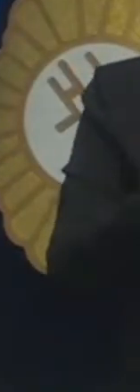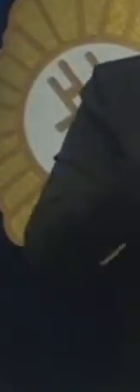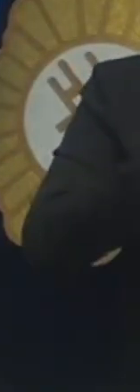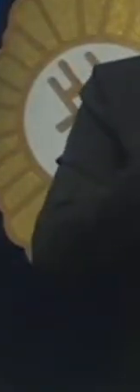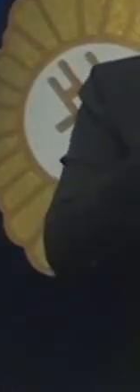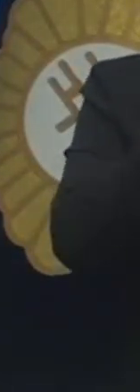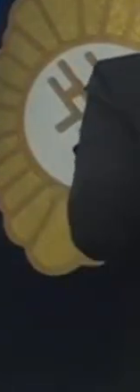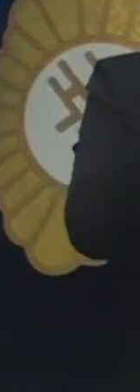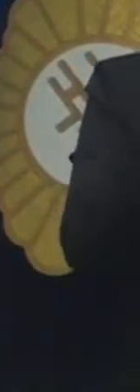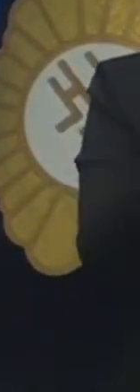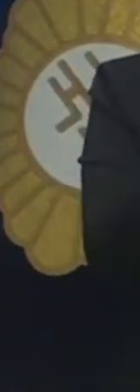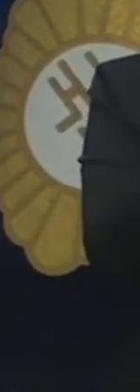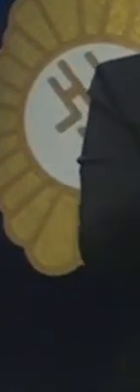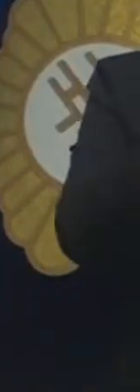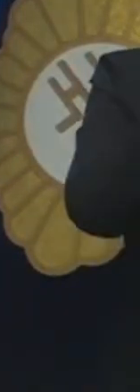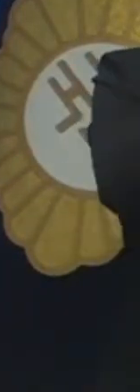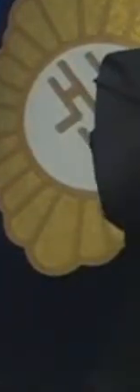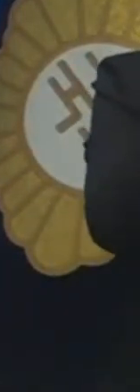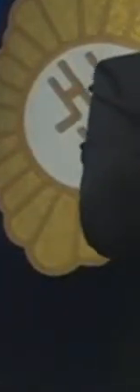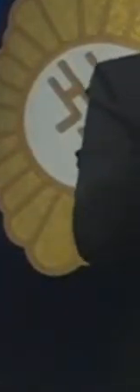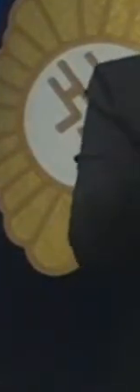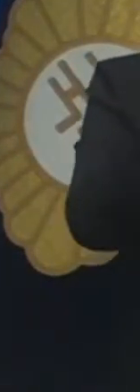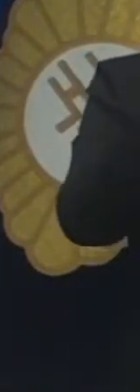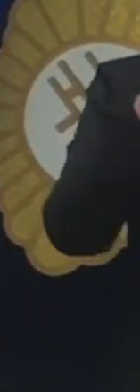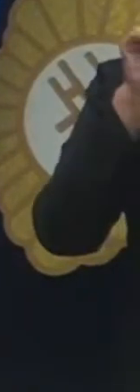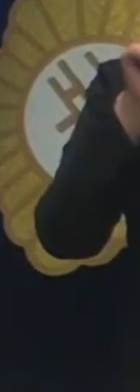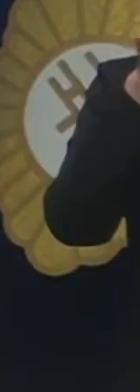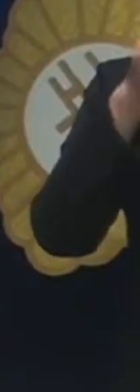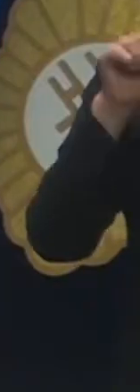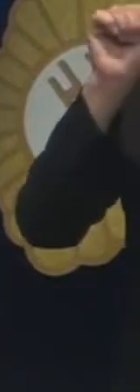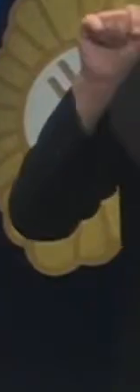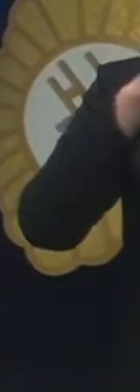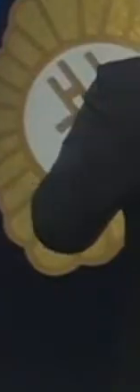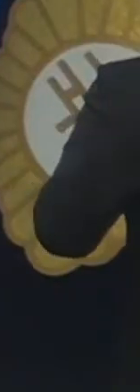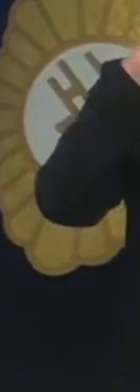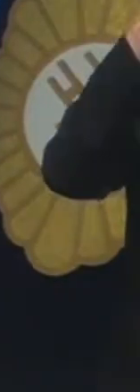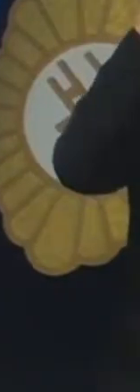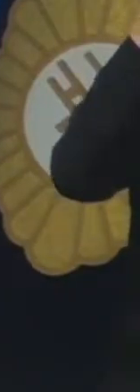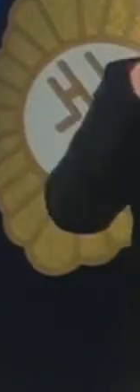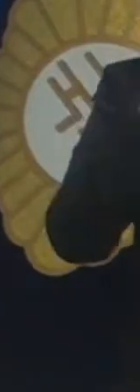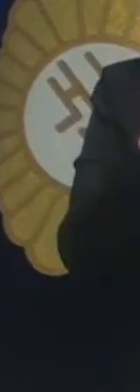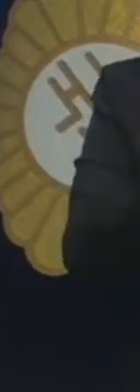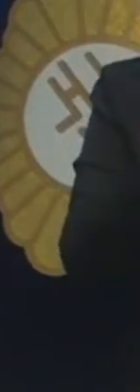노력이나 직접 투자 없이 오직 M&A만 고집하며 홈플러스